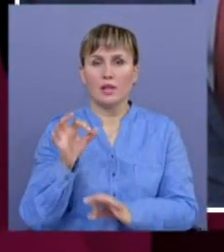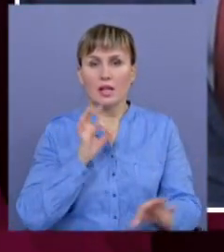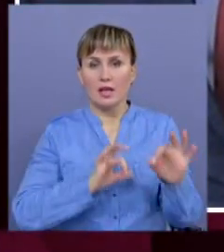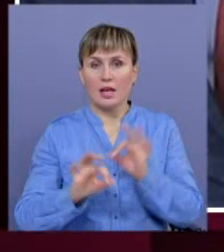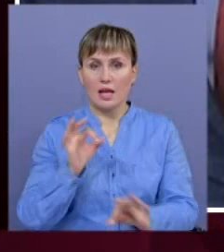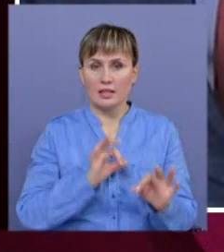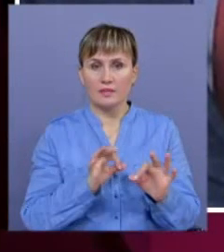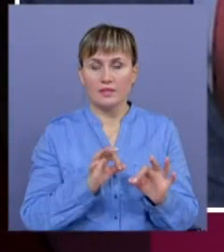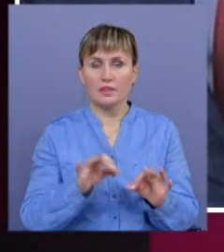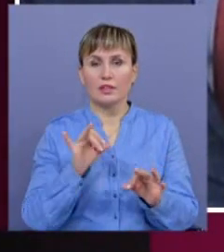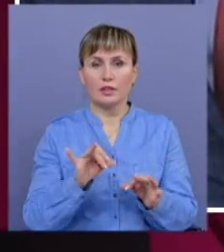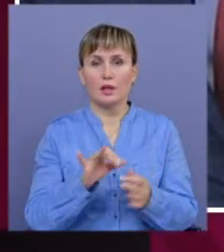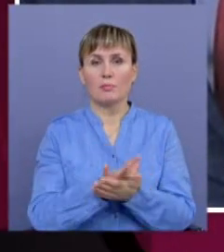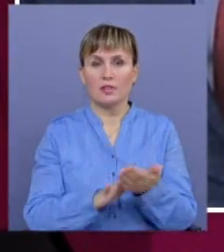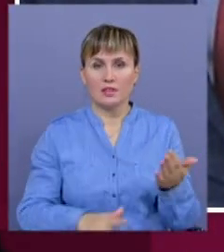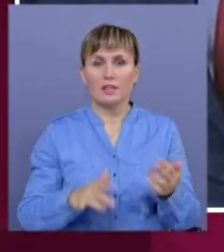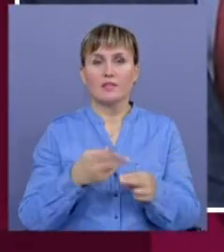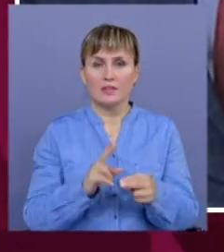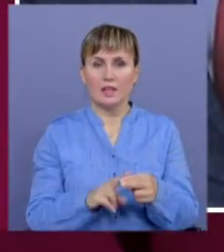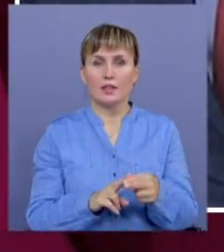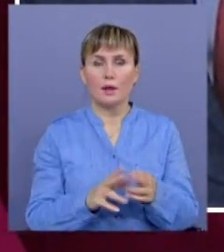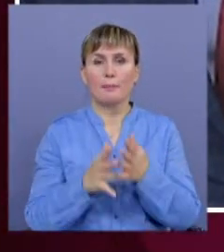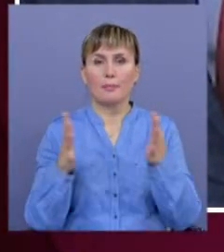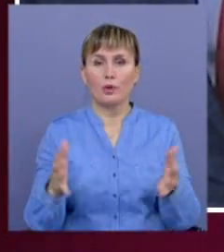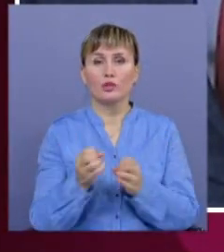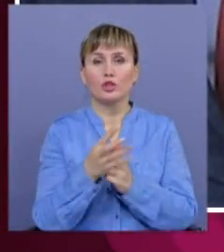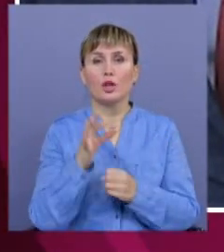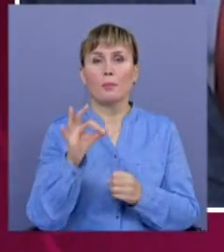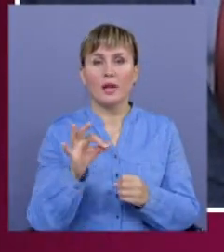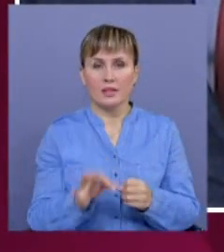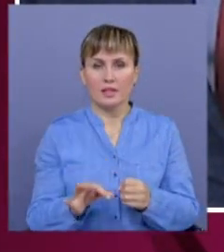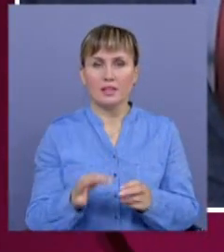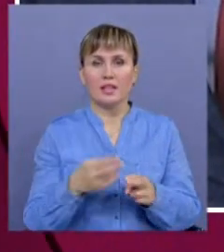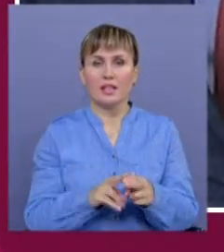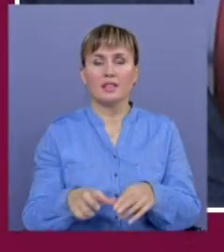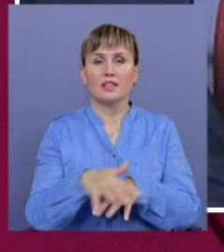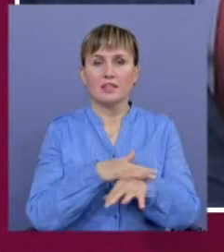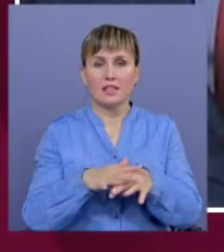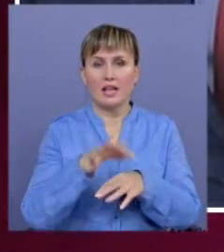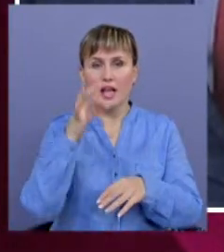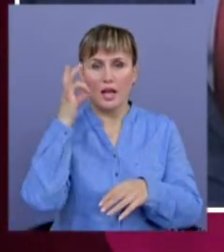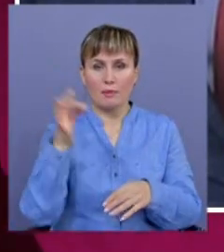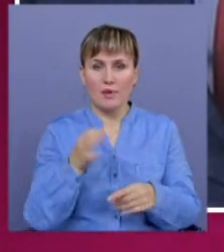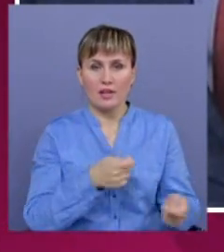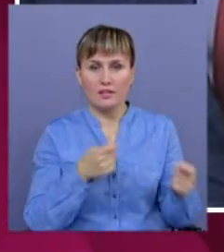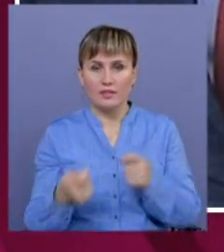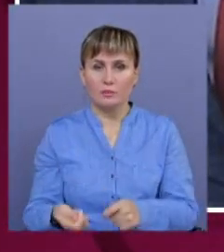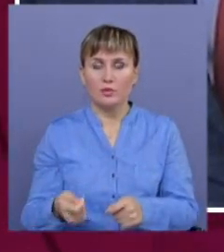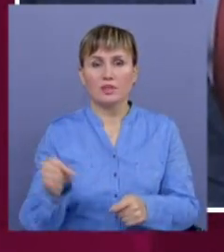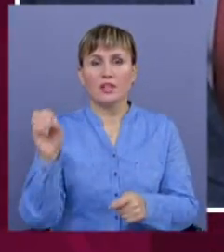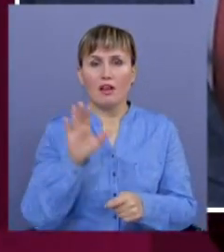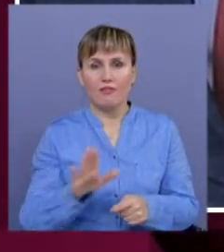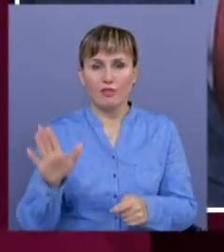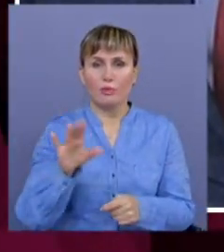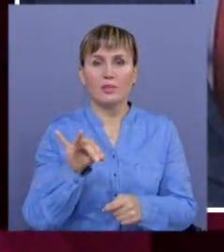препараты. На последовательность, соответственно, больше 14% это страны с Германии везут, то есть Европы,